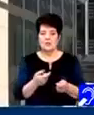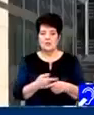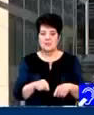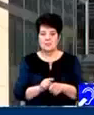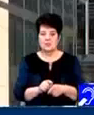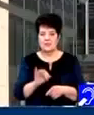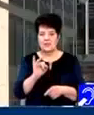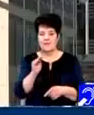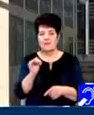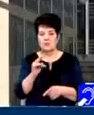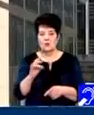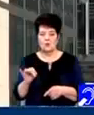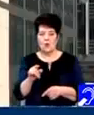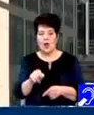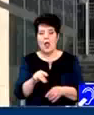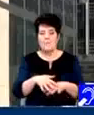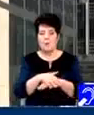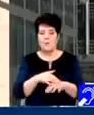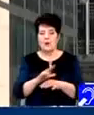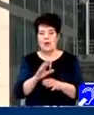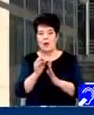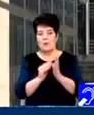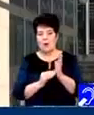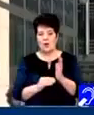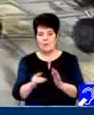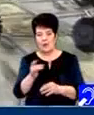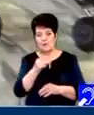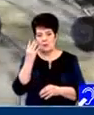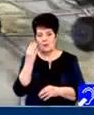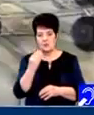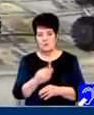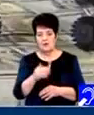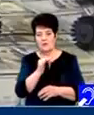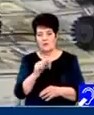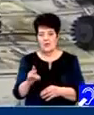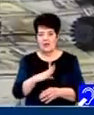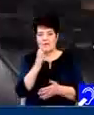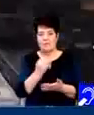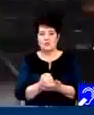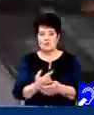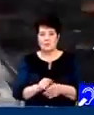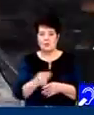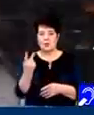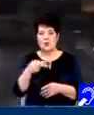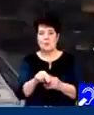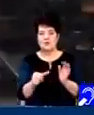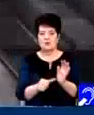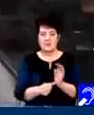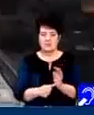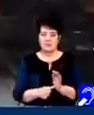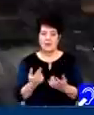în infrastructura publică. Programul de 3 ani al Republicii Moldova, susținut de FMI, a fost aprobat în noiembrie